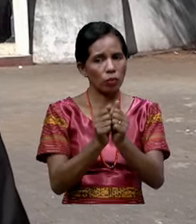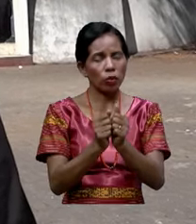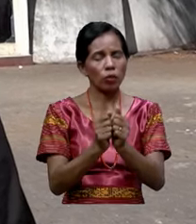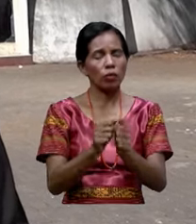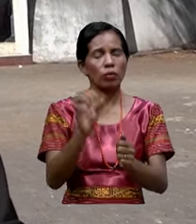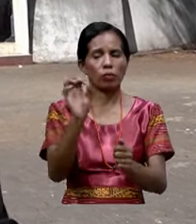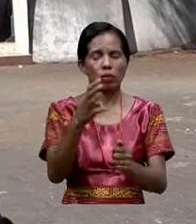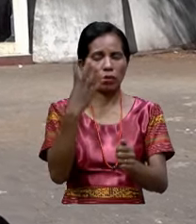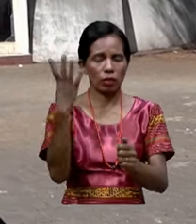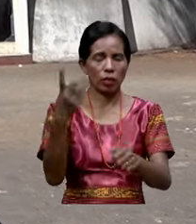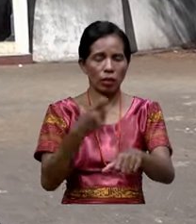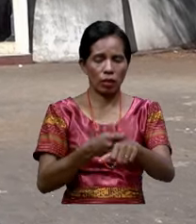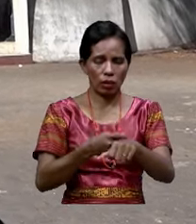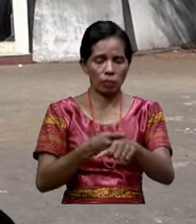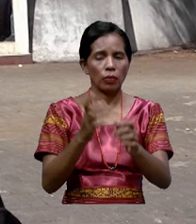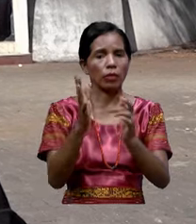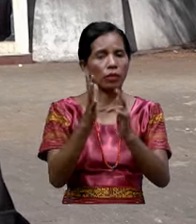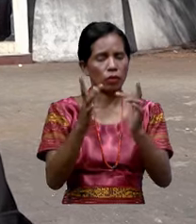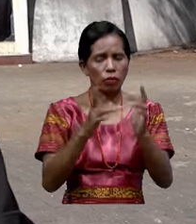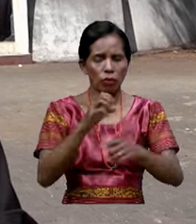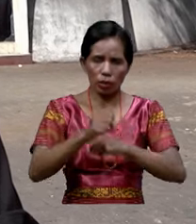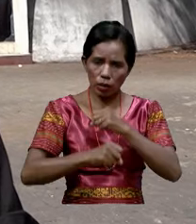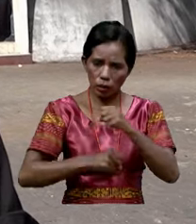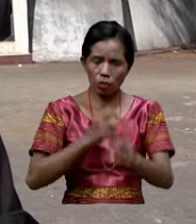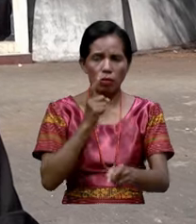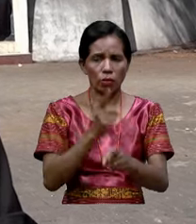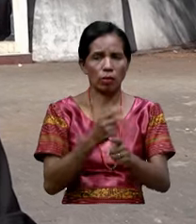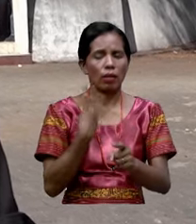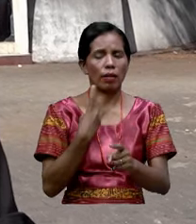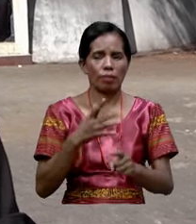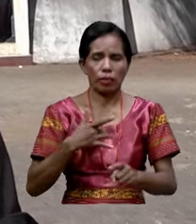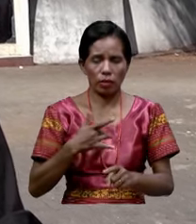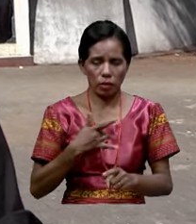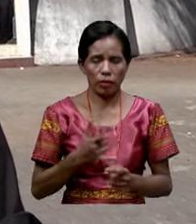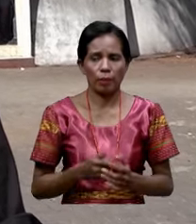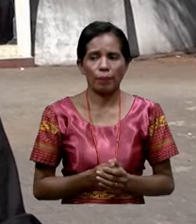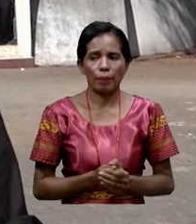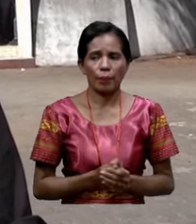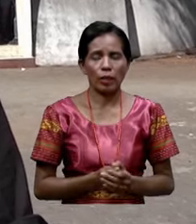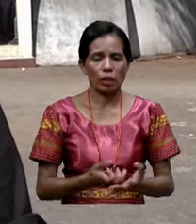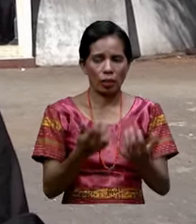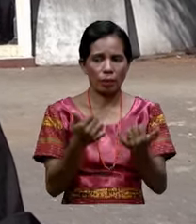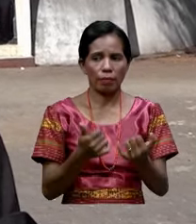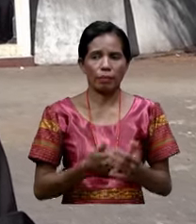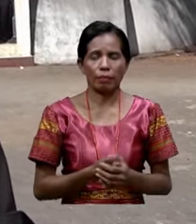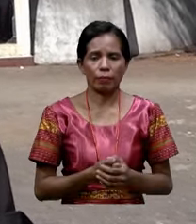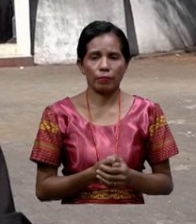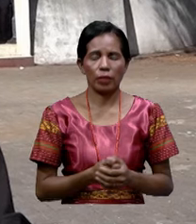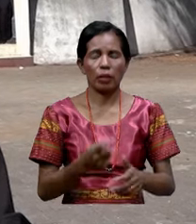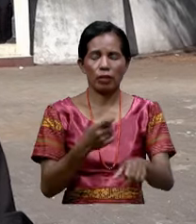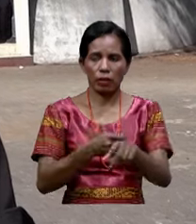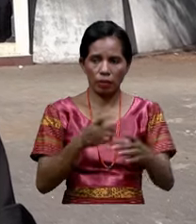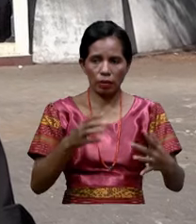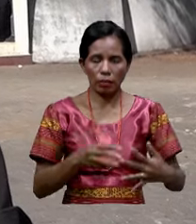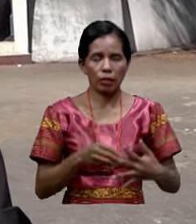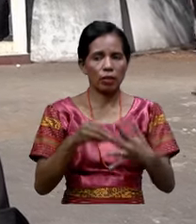kia tempu koresma Jesus terus duni, nebe amisenti kata ka, ida ne maka momento especial